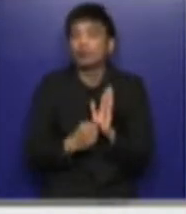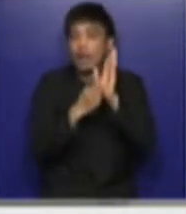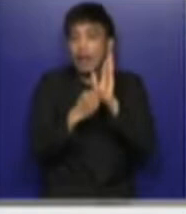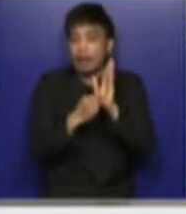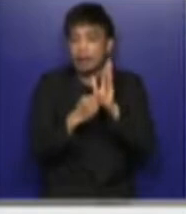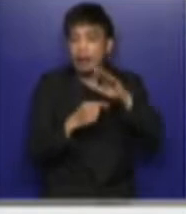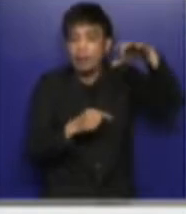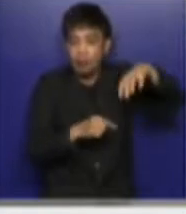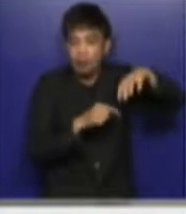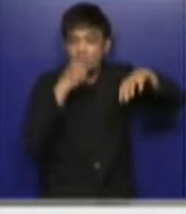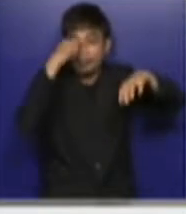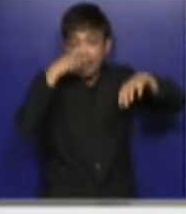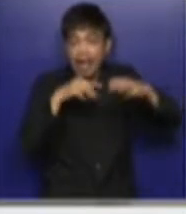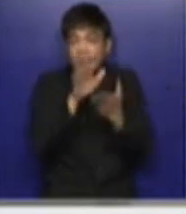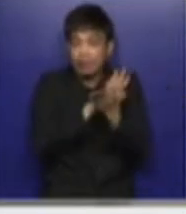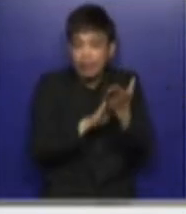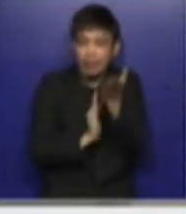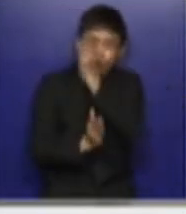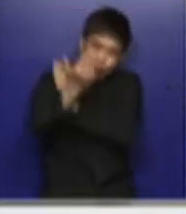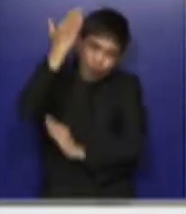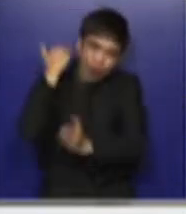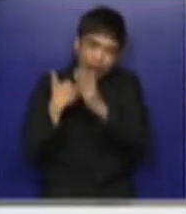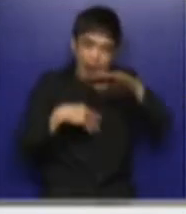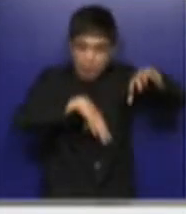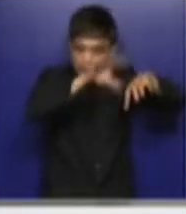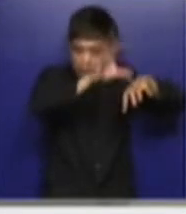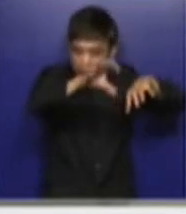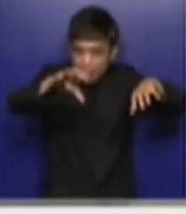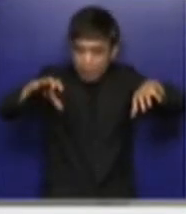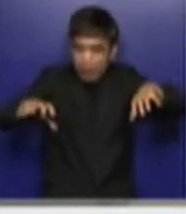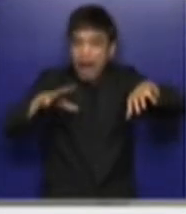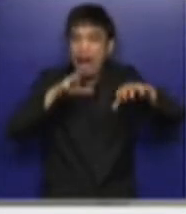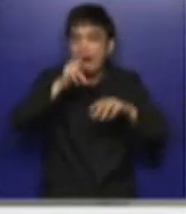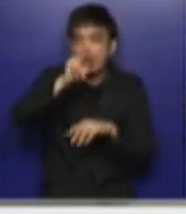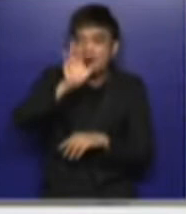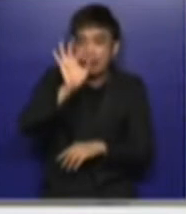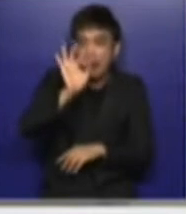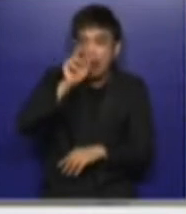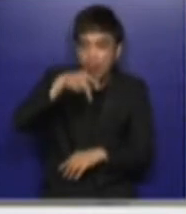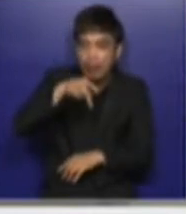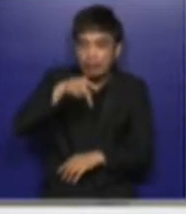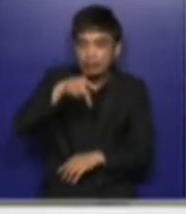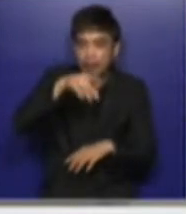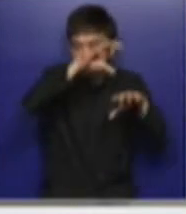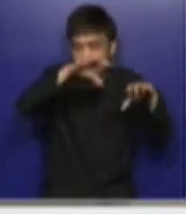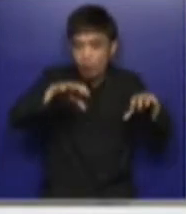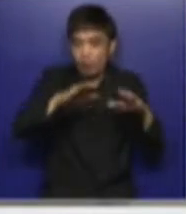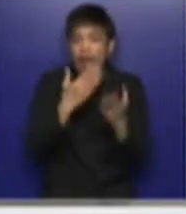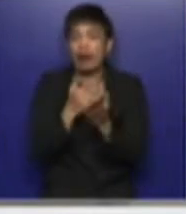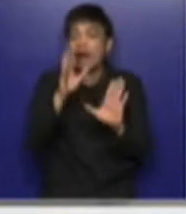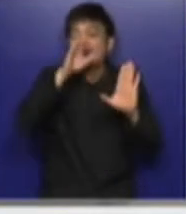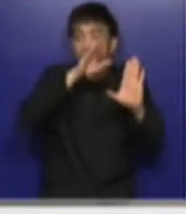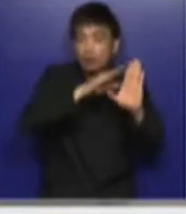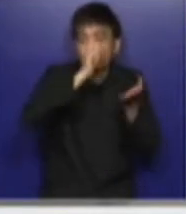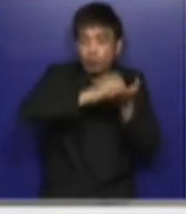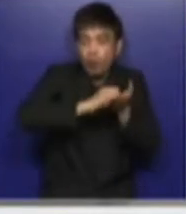านประเทศไทยค่ะมีโบราณสถานอยู่กว่า 9,000 แห่งนะคะขึ้นทะเบียนกับกรมศิลปากรไปแล้ว 3,136 แห่